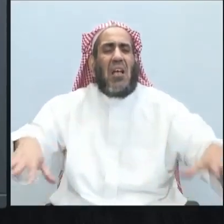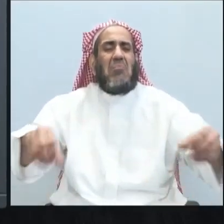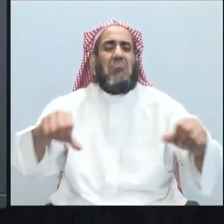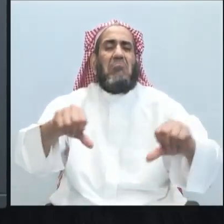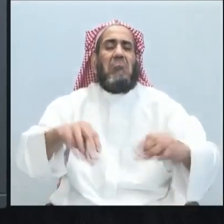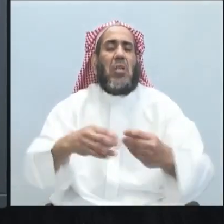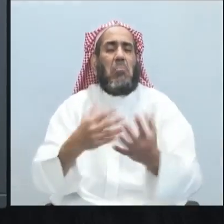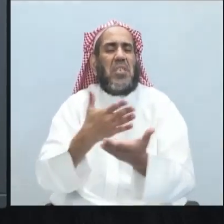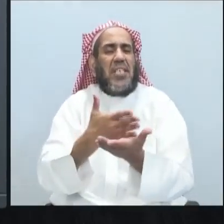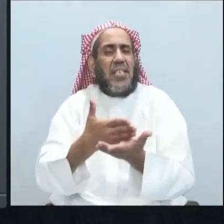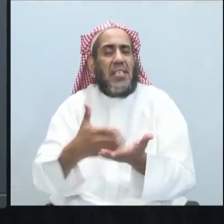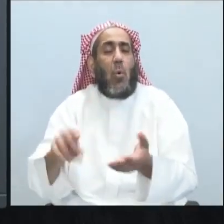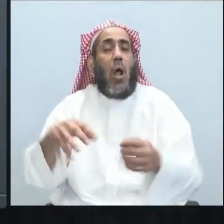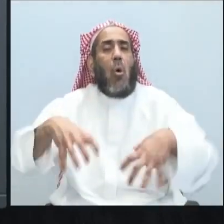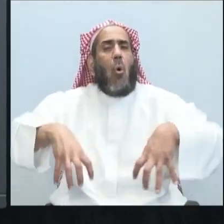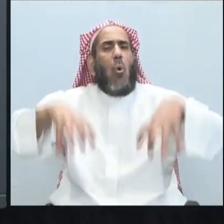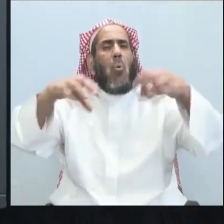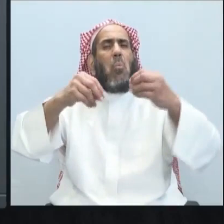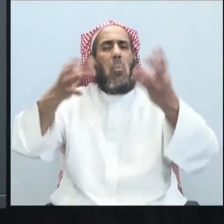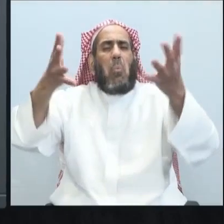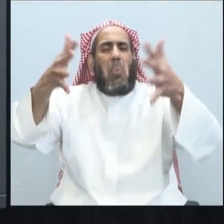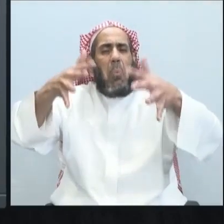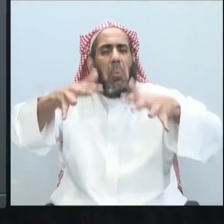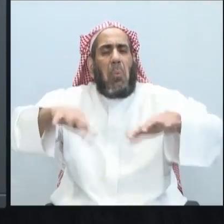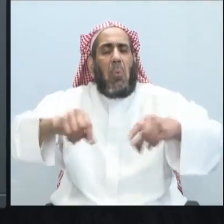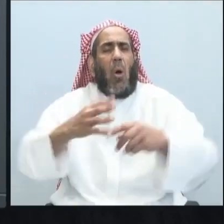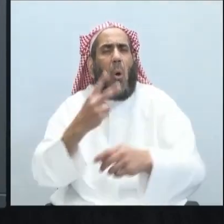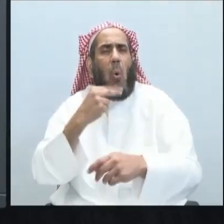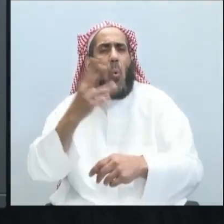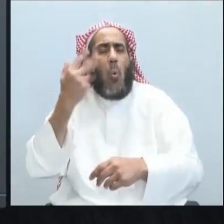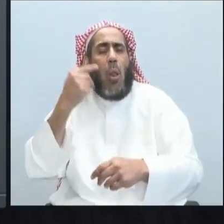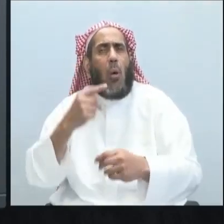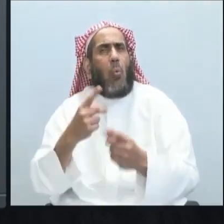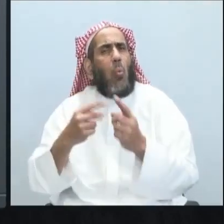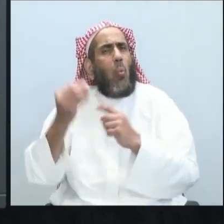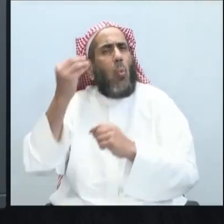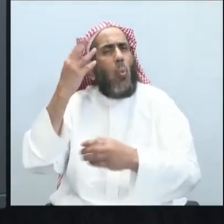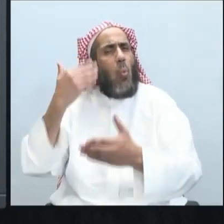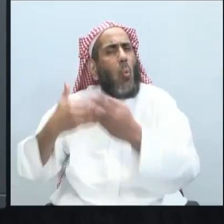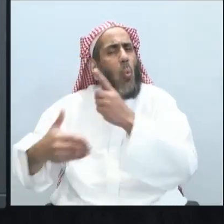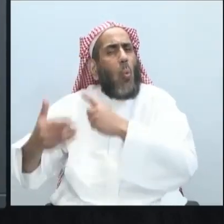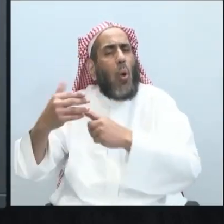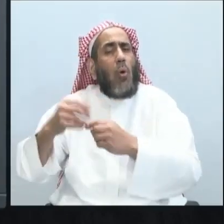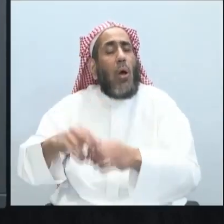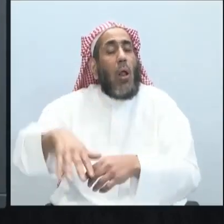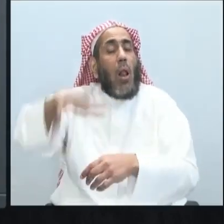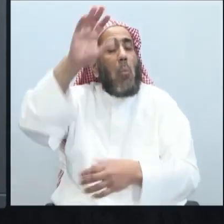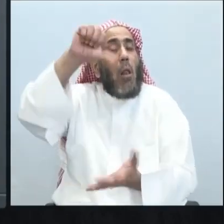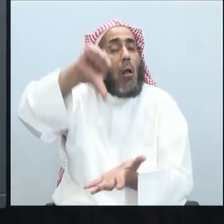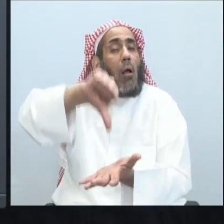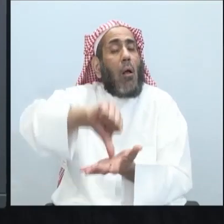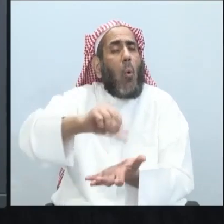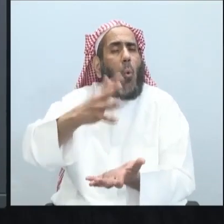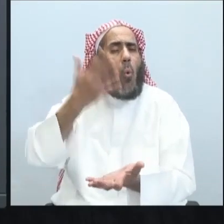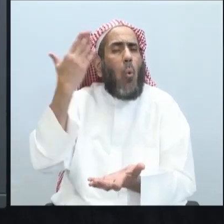بالاندثار وبدا بالزوال هذا القصر الضخم الكبير الذي له كلام وله ذكريات وصولات وجولات وكيف ان الملكه او